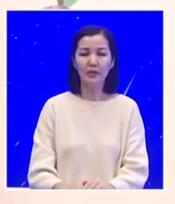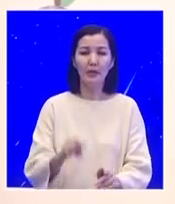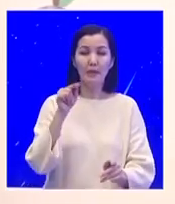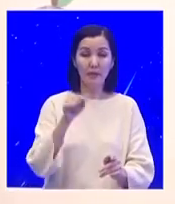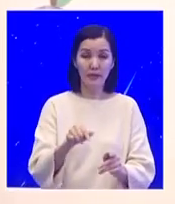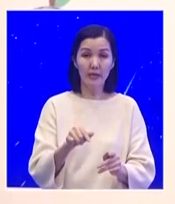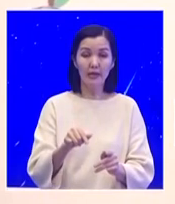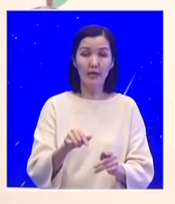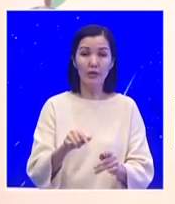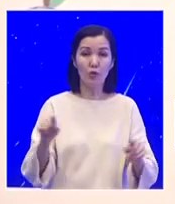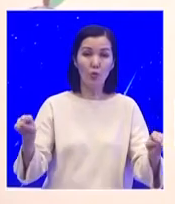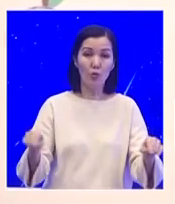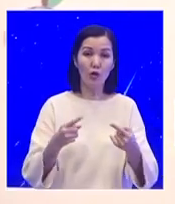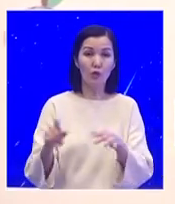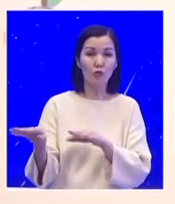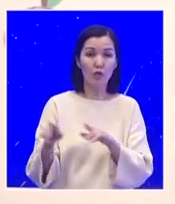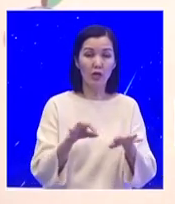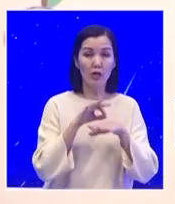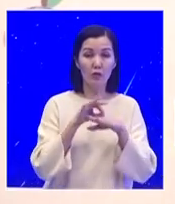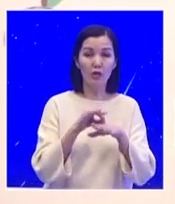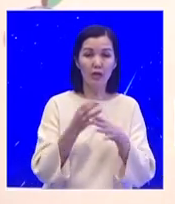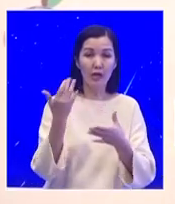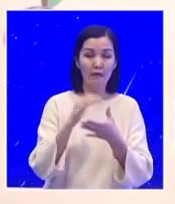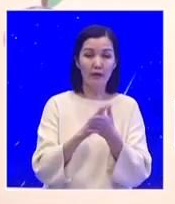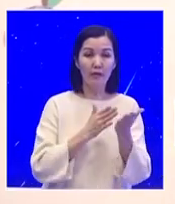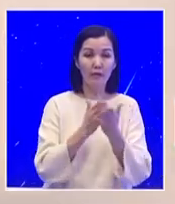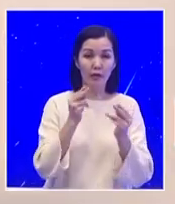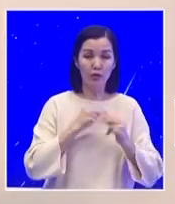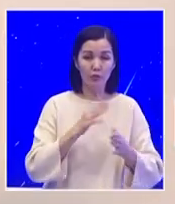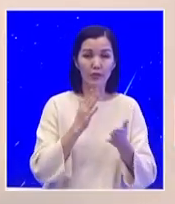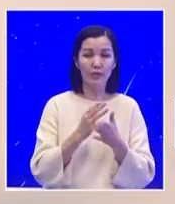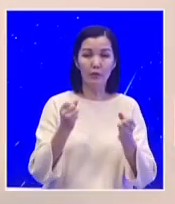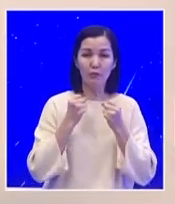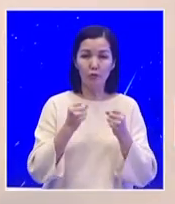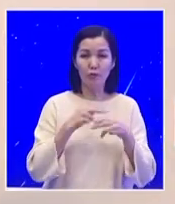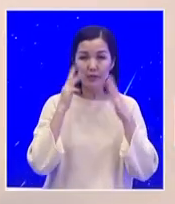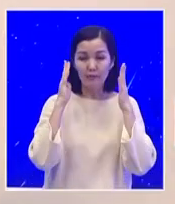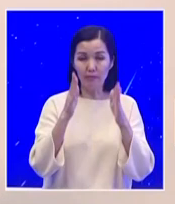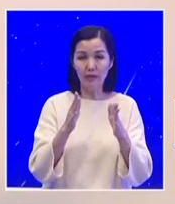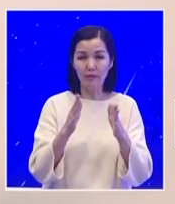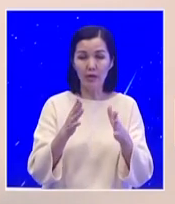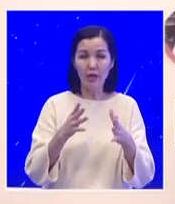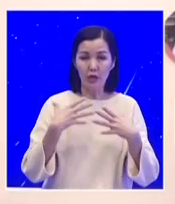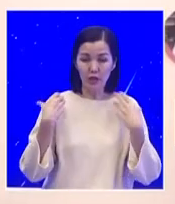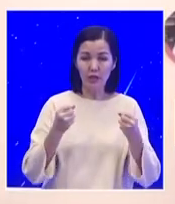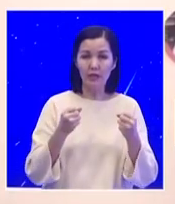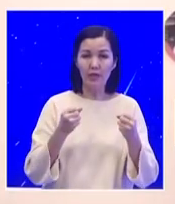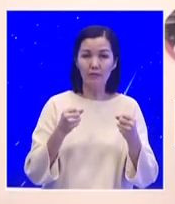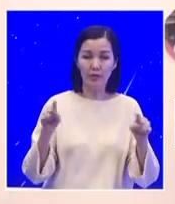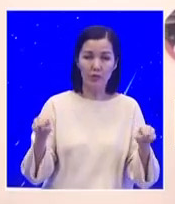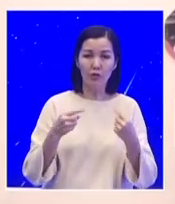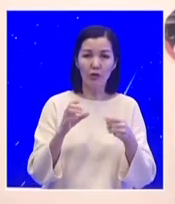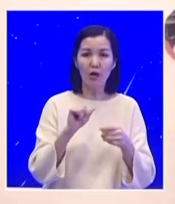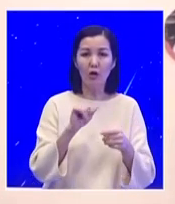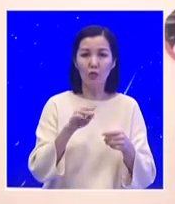Мұнда негізінен оңалту шаралары қабылданады. Танымдық бағытта да жұмыс жасаймыз. Әйтсе де спорт жағына басымдық береміз. Шынықтырамыз, ширатамыз. Аутизм